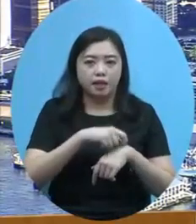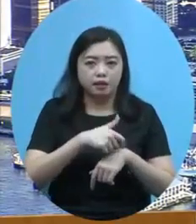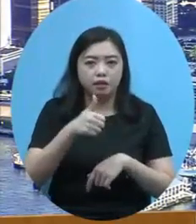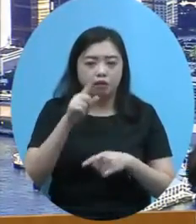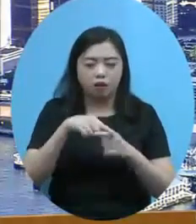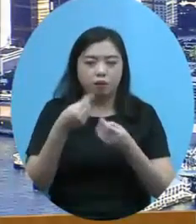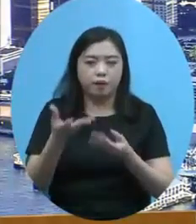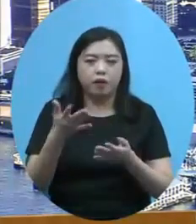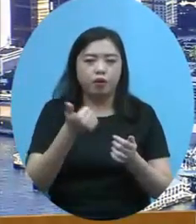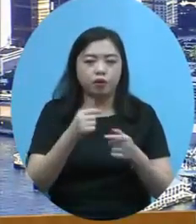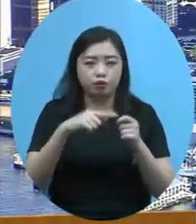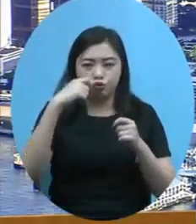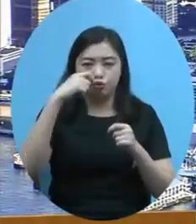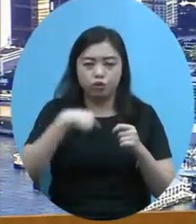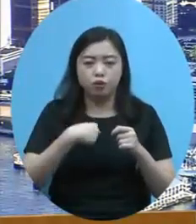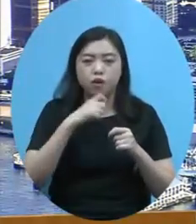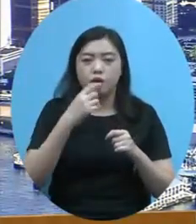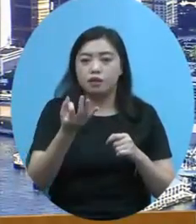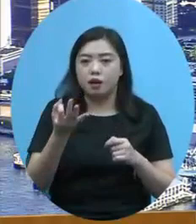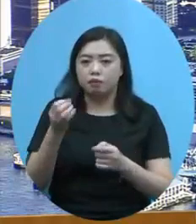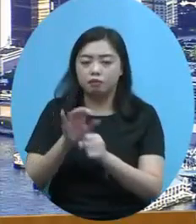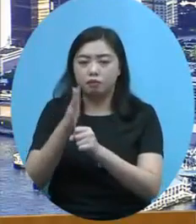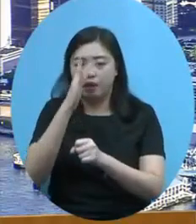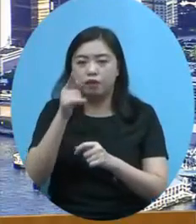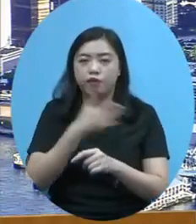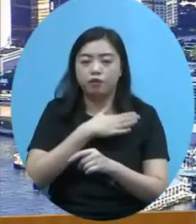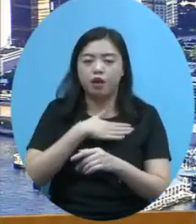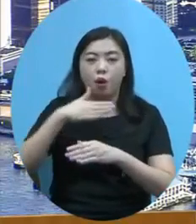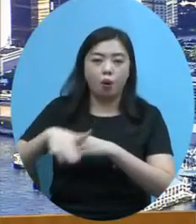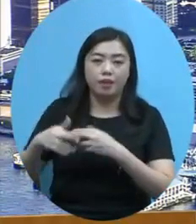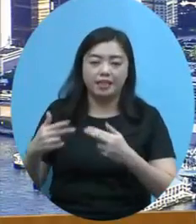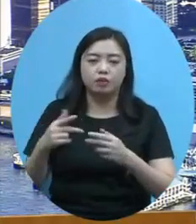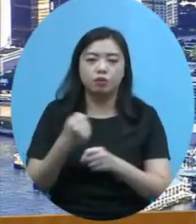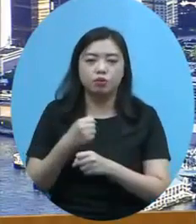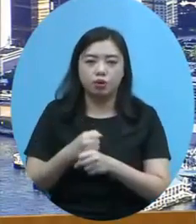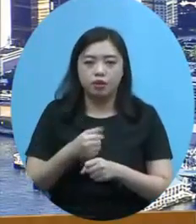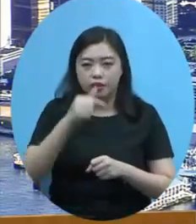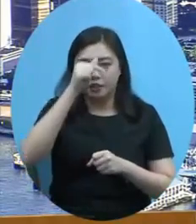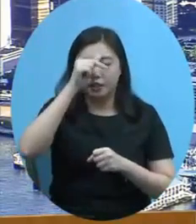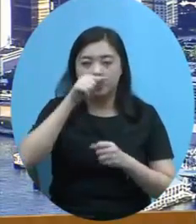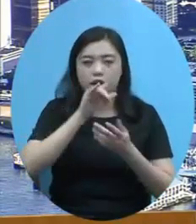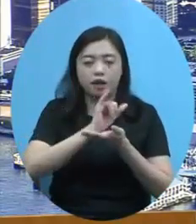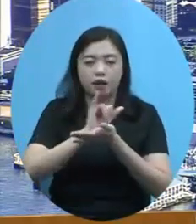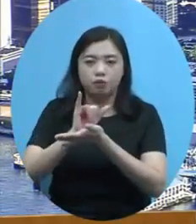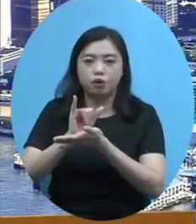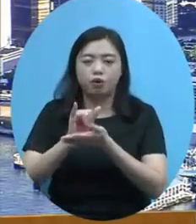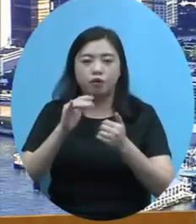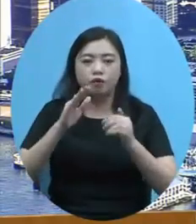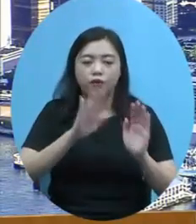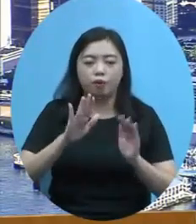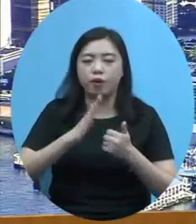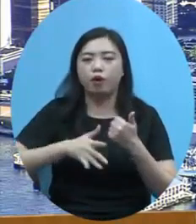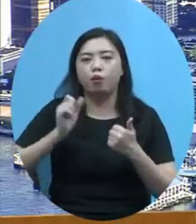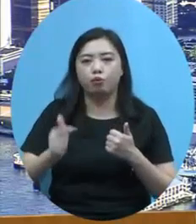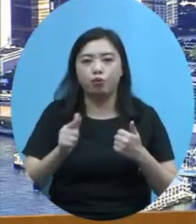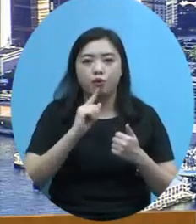試。3名確診的護士主要是負責外展的工作，醫院的精神科臨床服務都不受影響，亦都